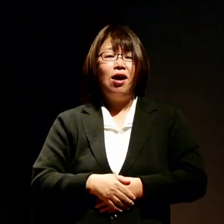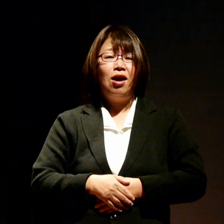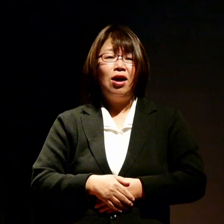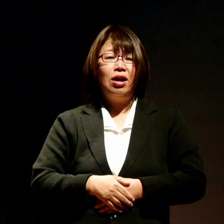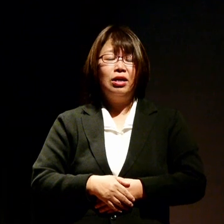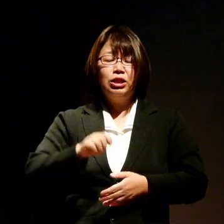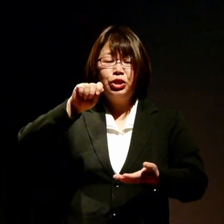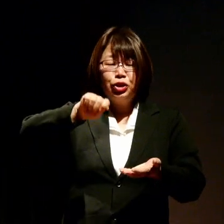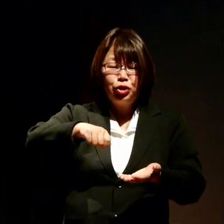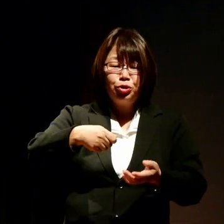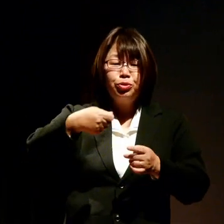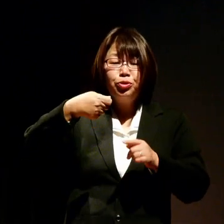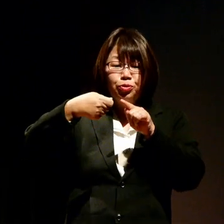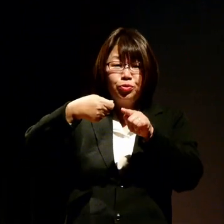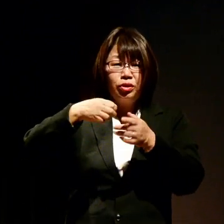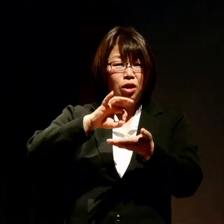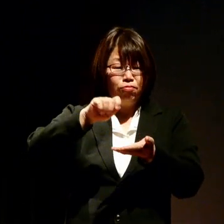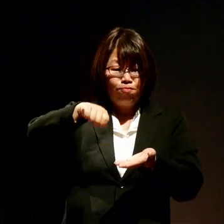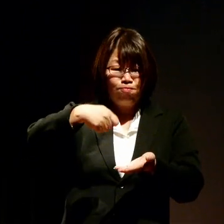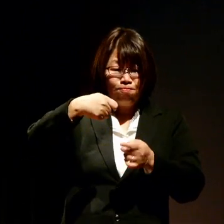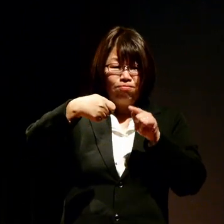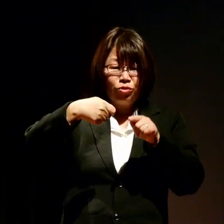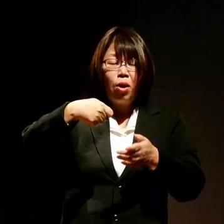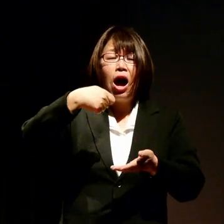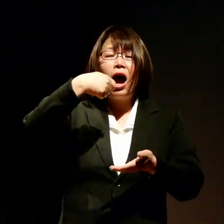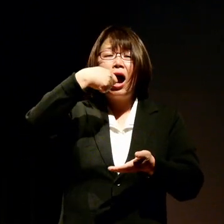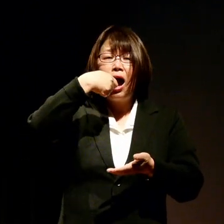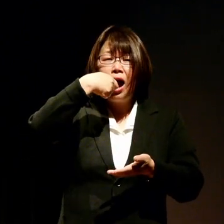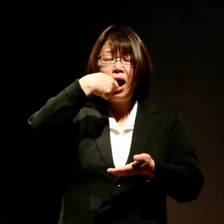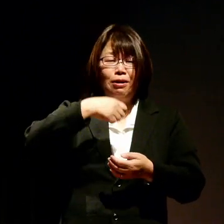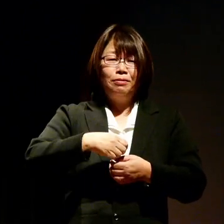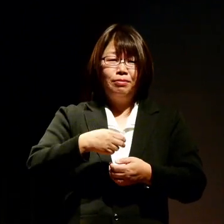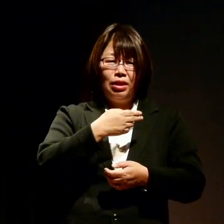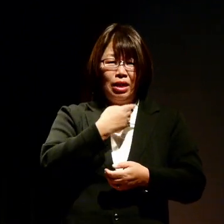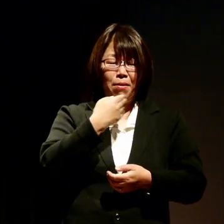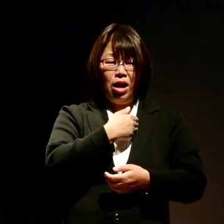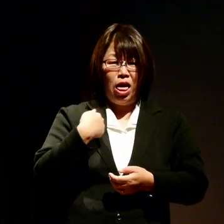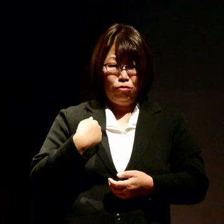スプーンですくってそのまま口に入れて食べられる、